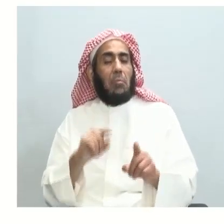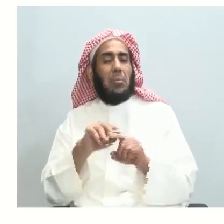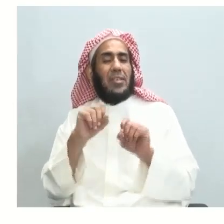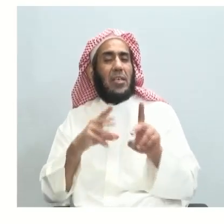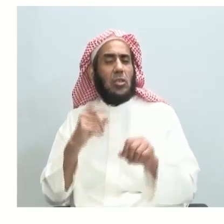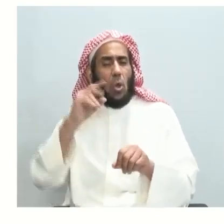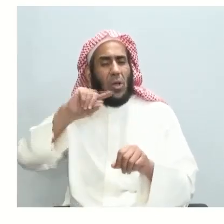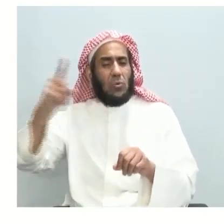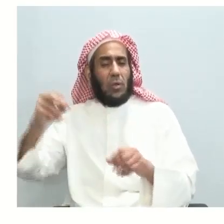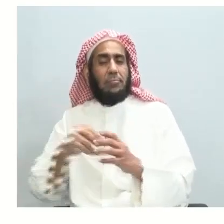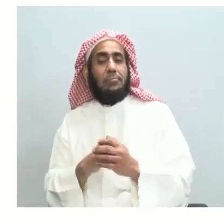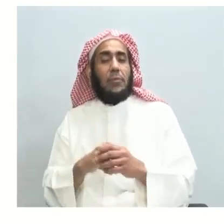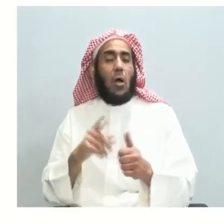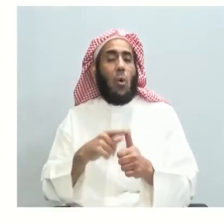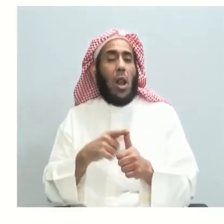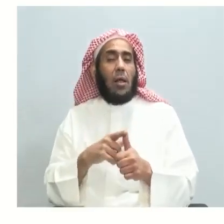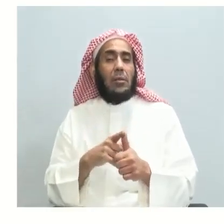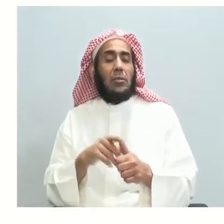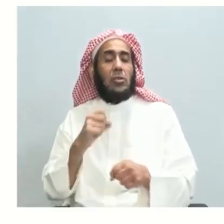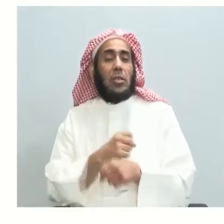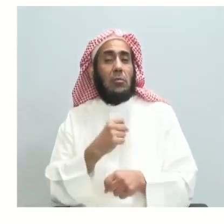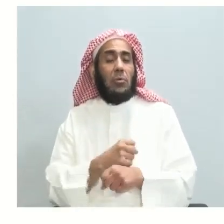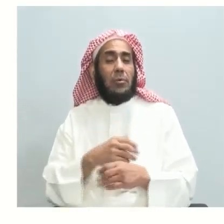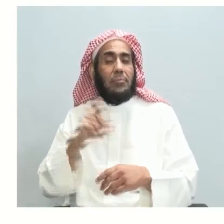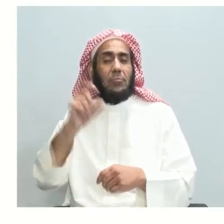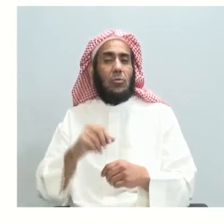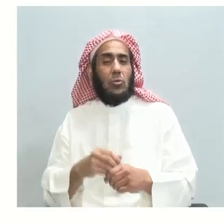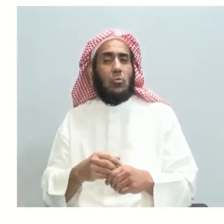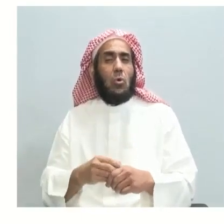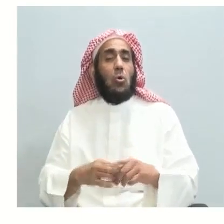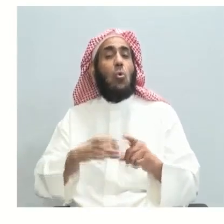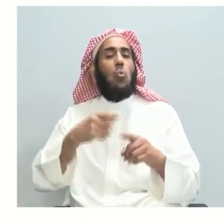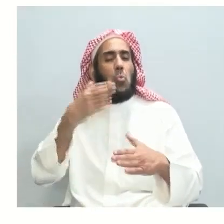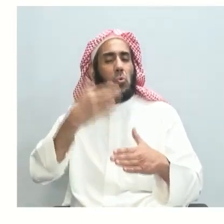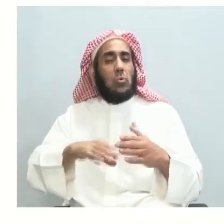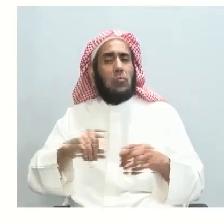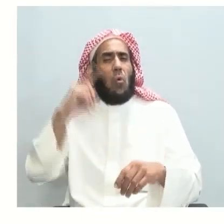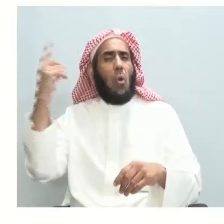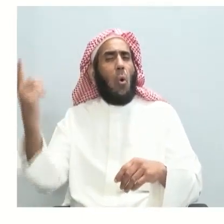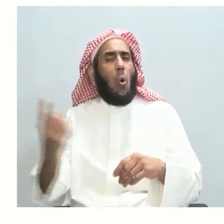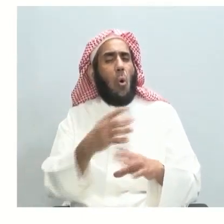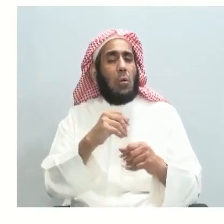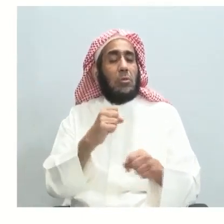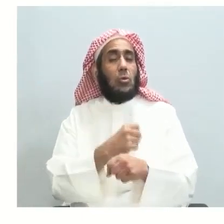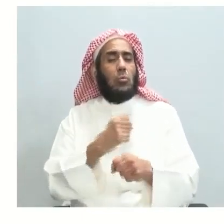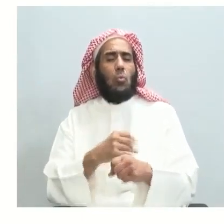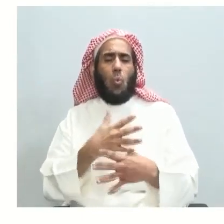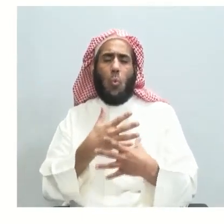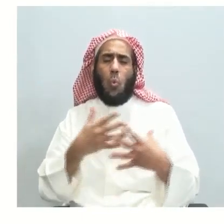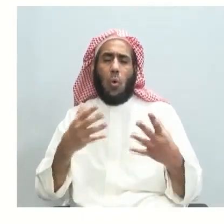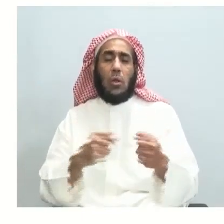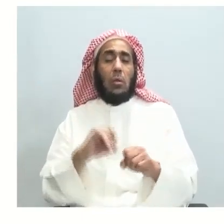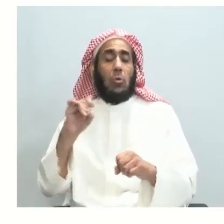التواصل وذكرنا منصه التواصل مستخدموها اصبح نصف العالم يستخدمه وبالتالي هنالك شرائح كبيره فيها لذلك